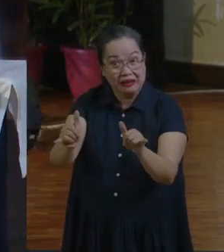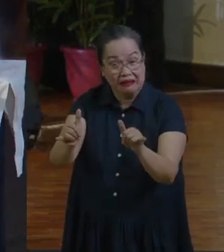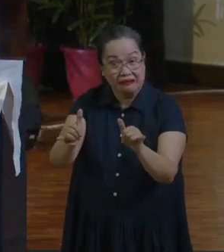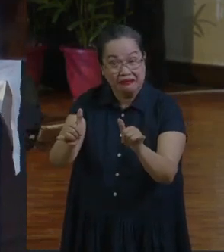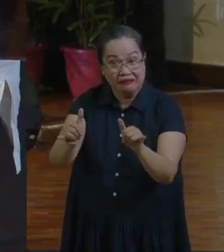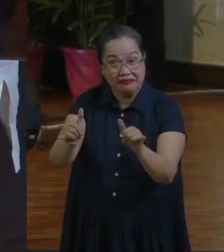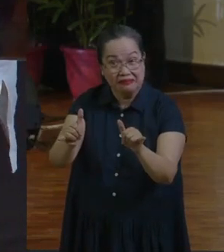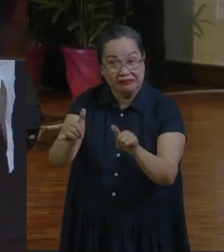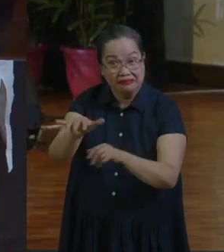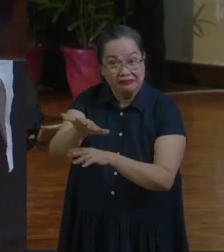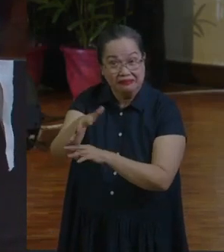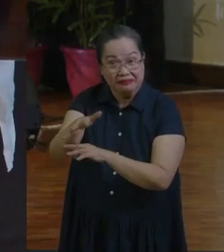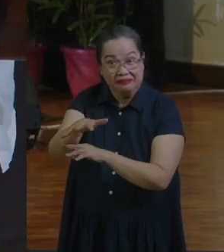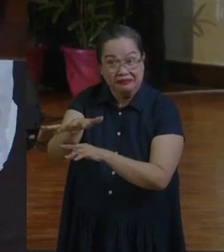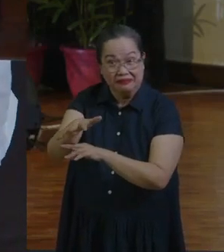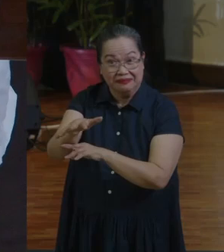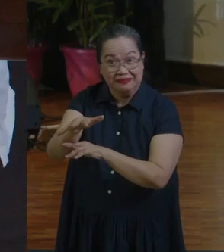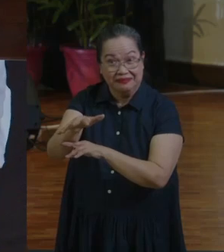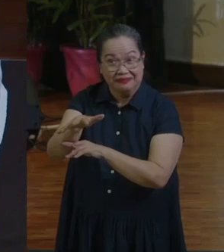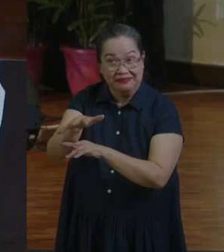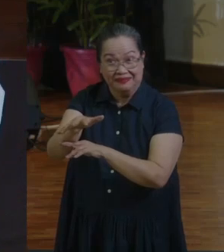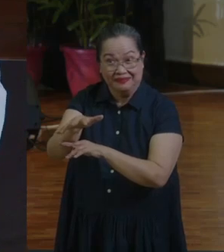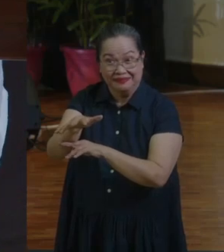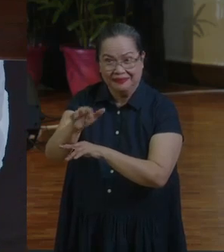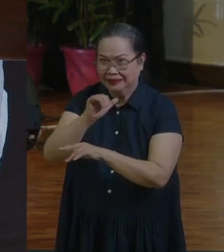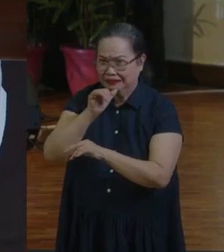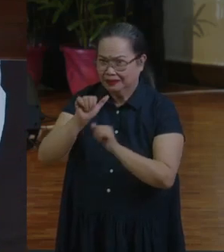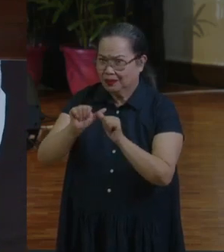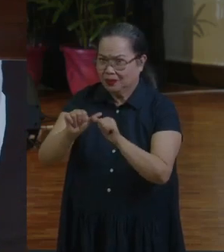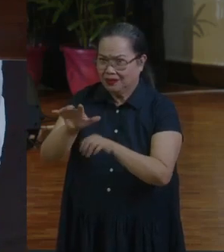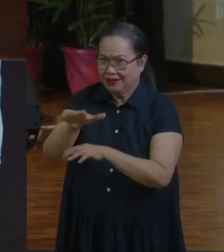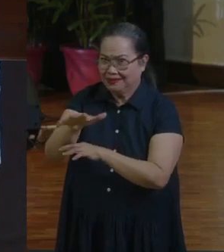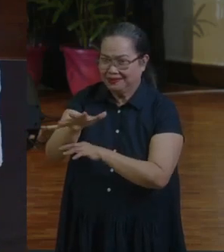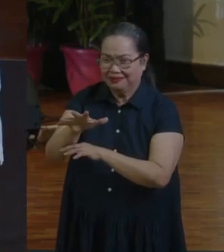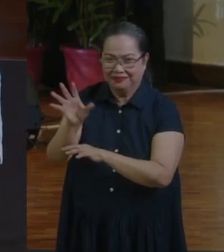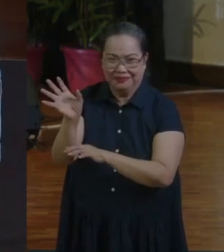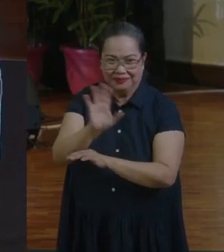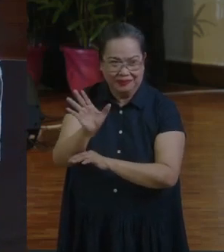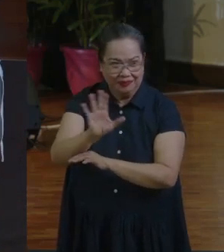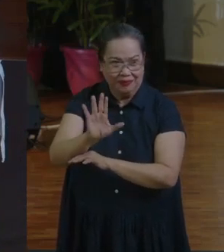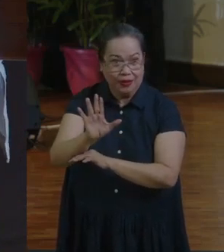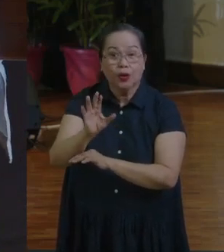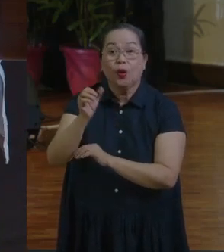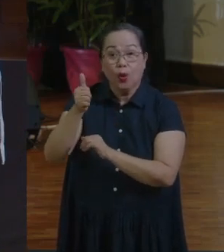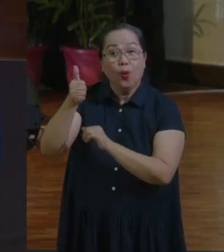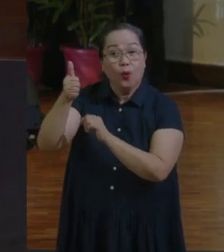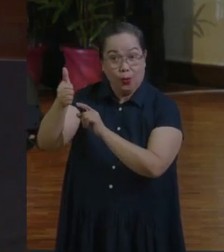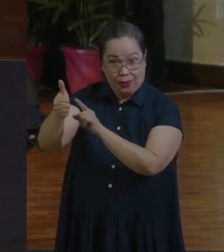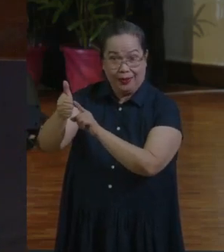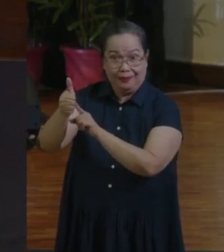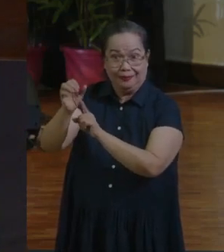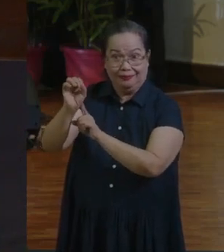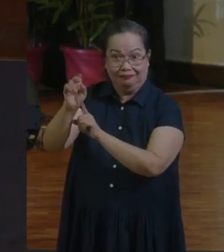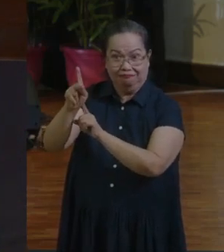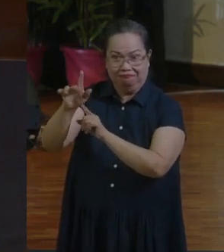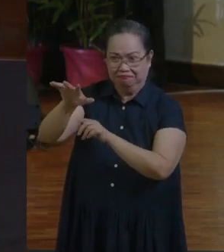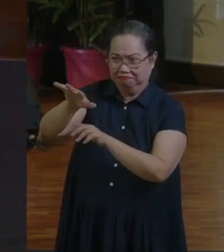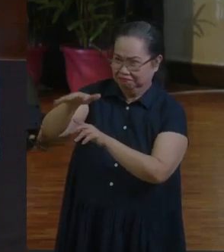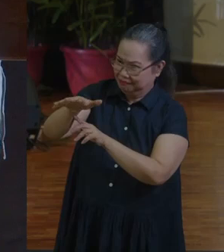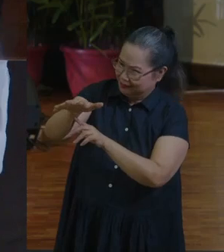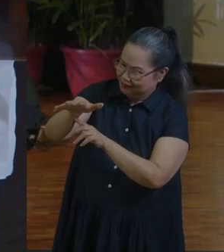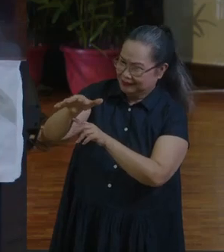sitwasyon ng pag-aalinlangan. Okay lang